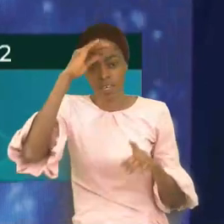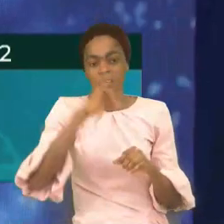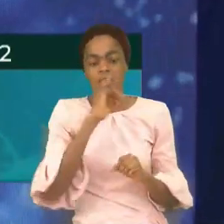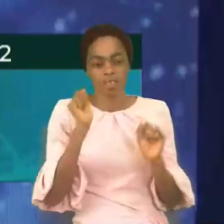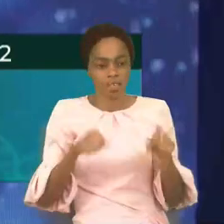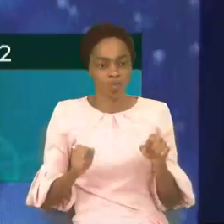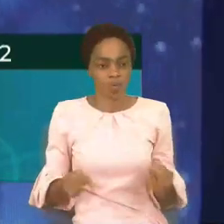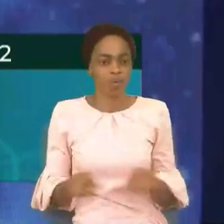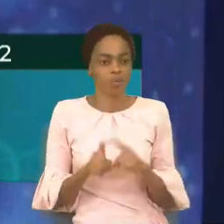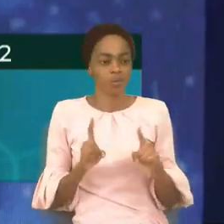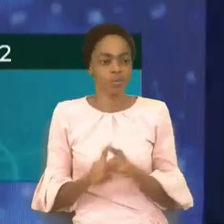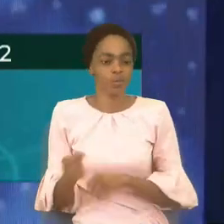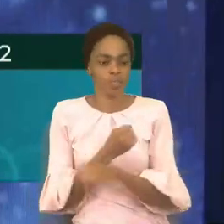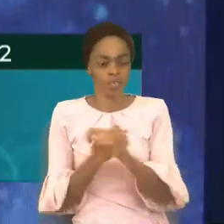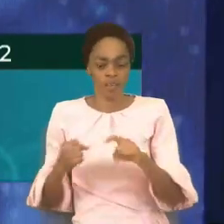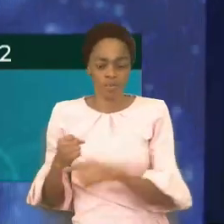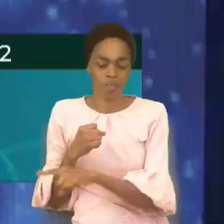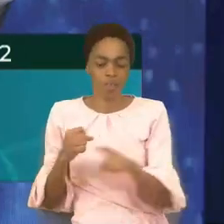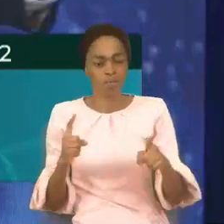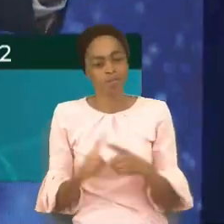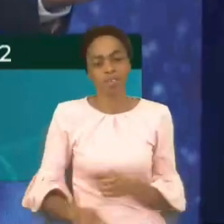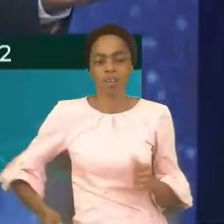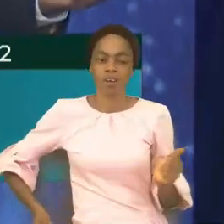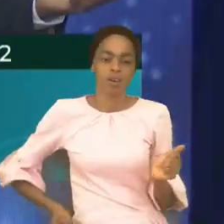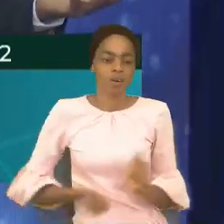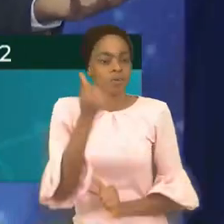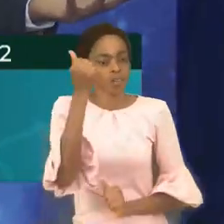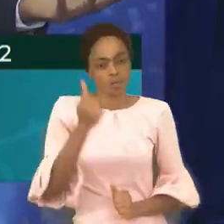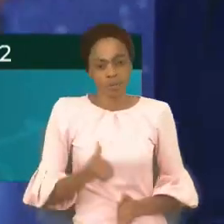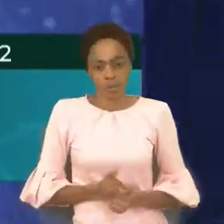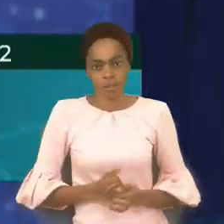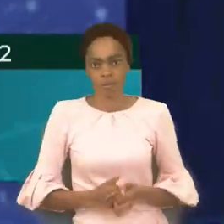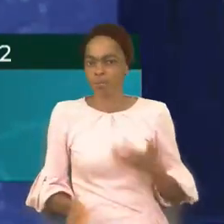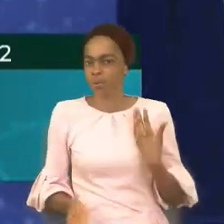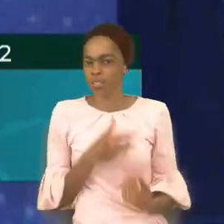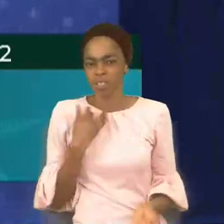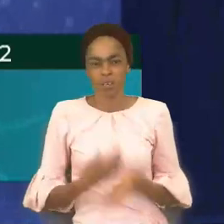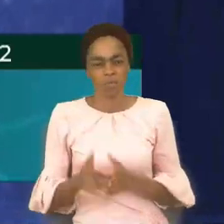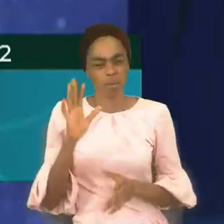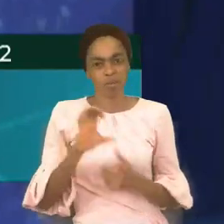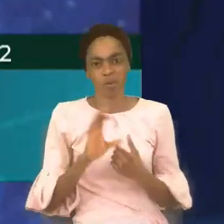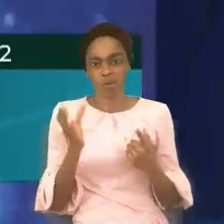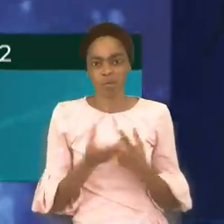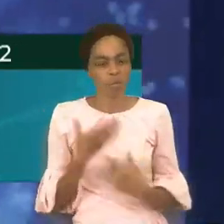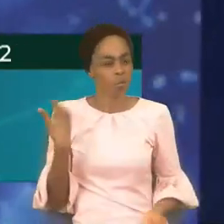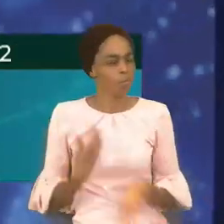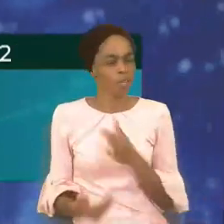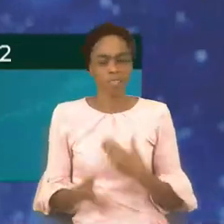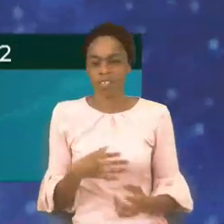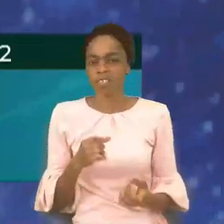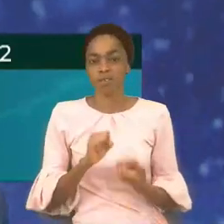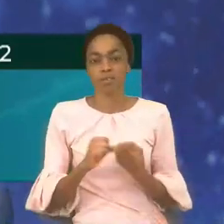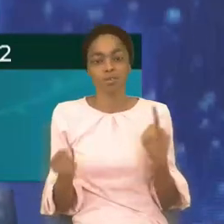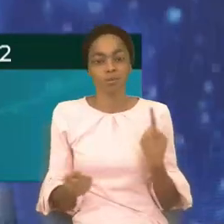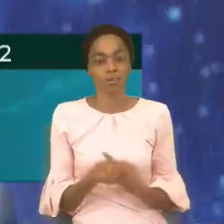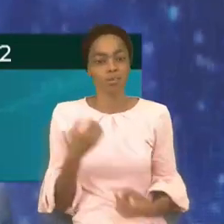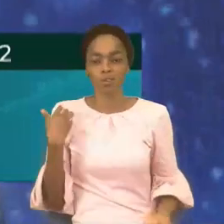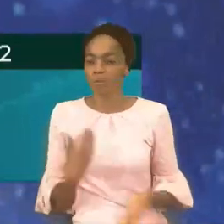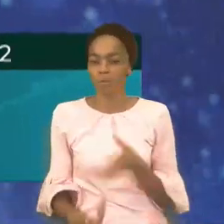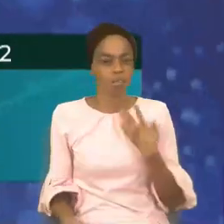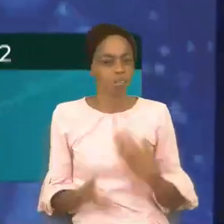Hébreux 7, 25. C'est aussi pour cela qu'il peut sauver. Peu importe ta condition, ton environnement,